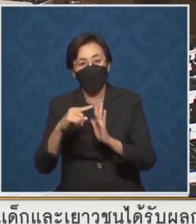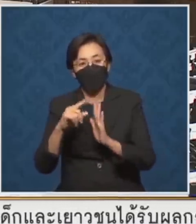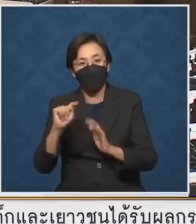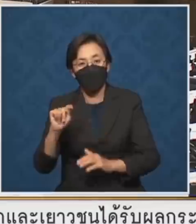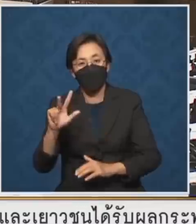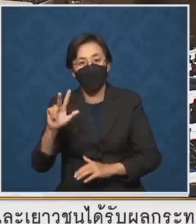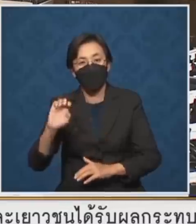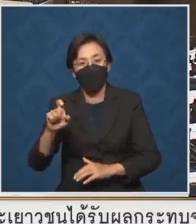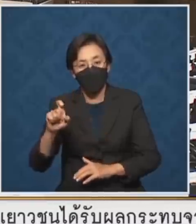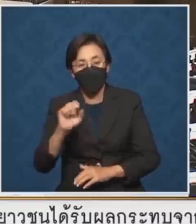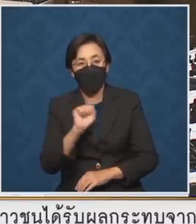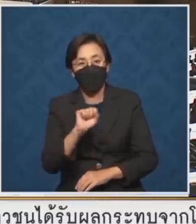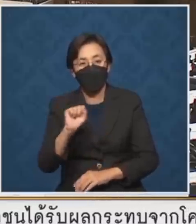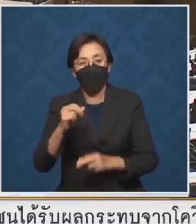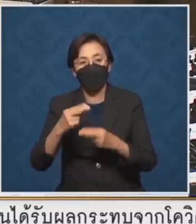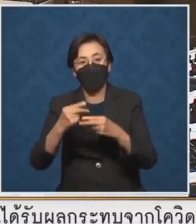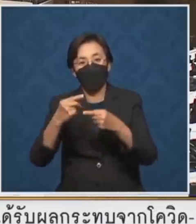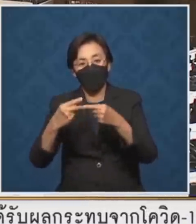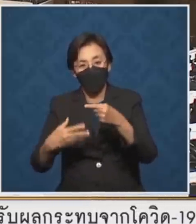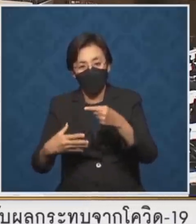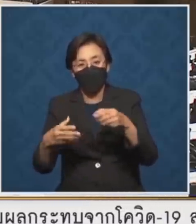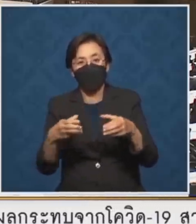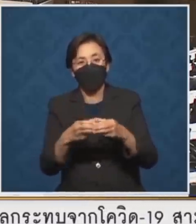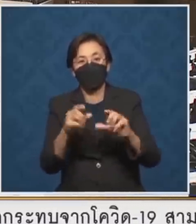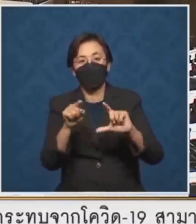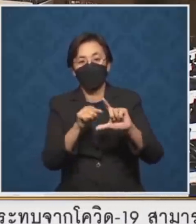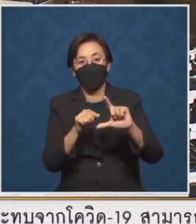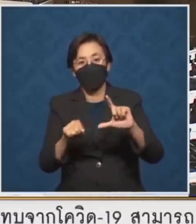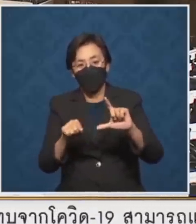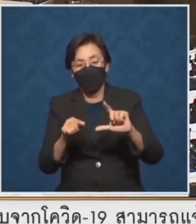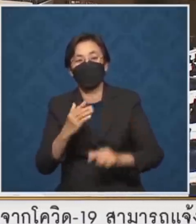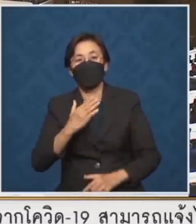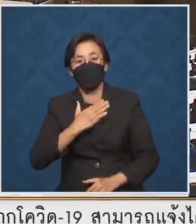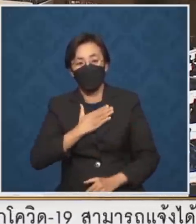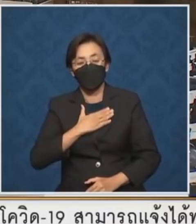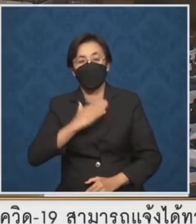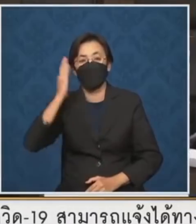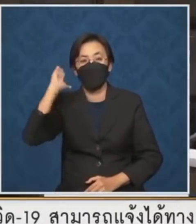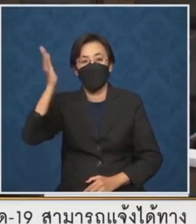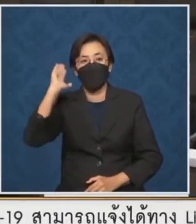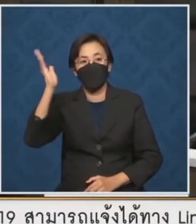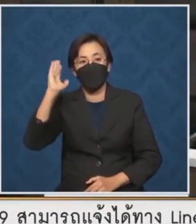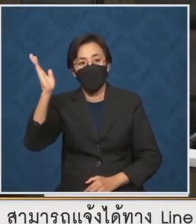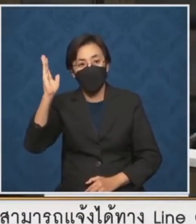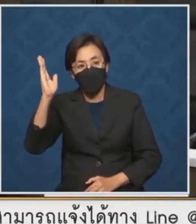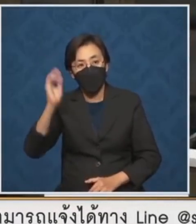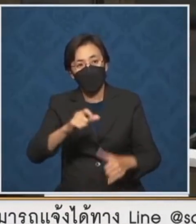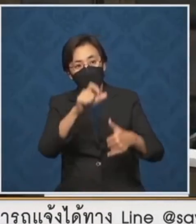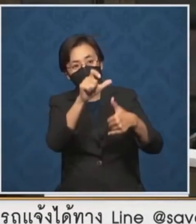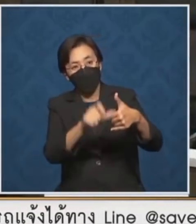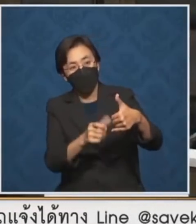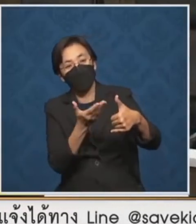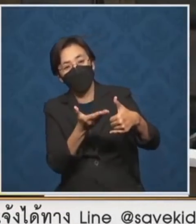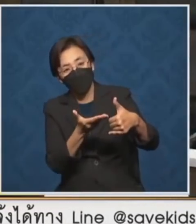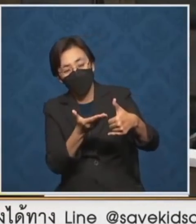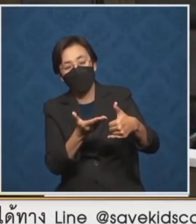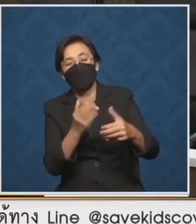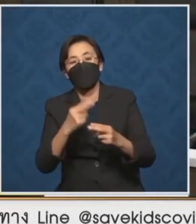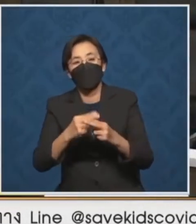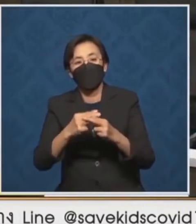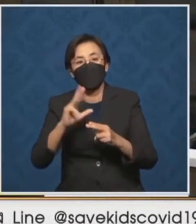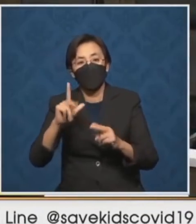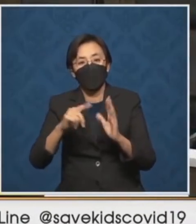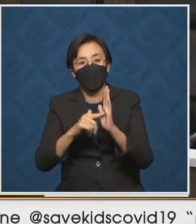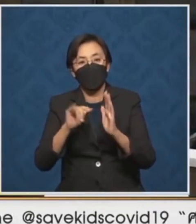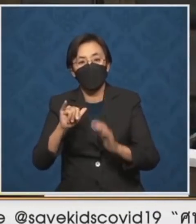ฎรระบบบัญชีรายชื่อพรรคก้าวไกลครับผมขออภิปรายไม่ไว้วางใจท่านชัยวุฒิธนา